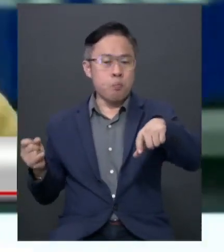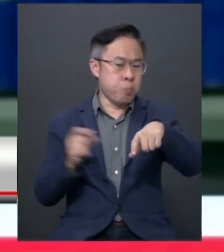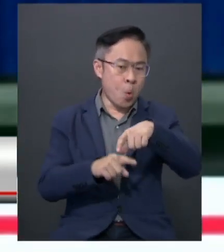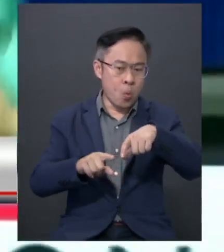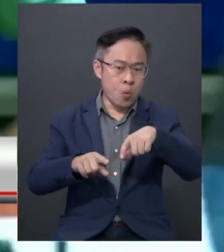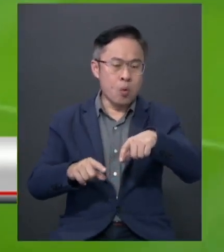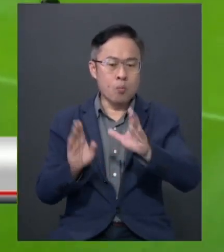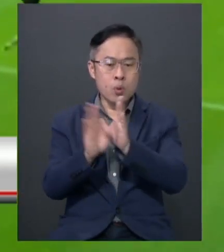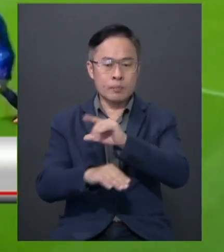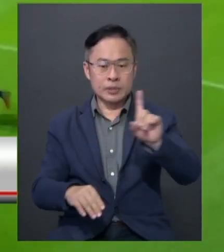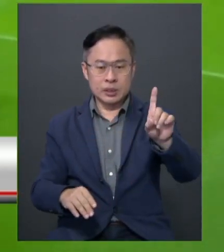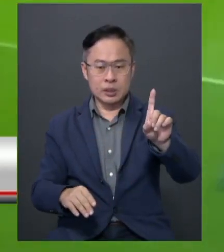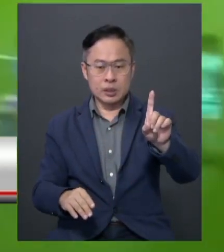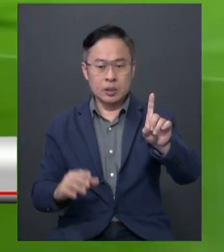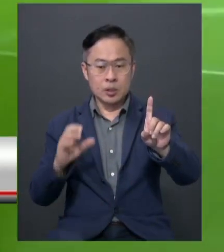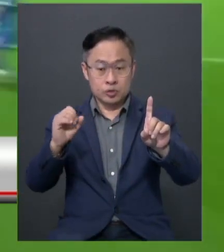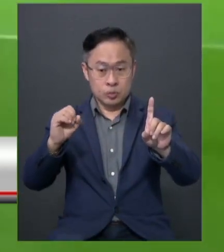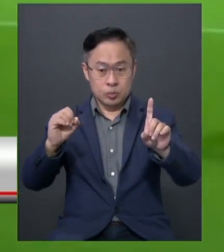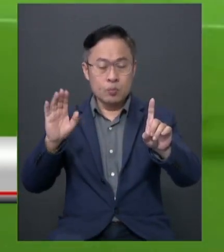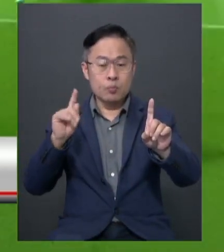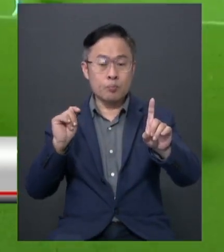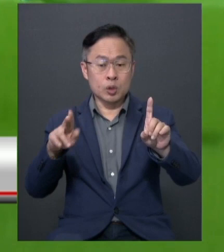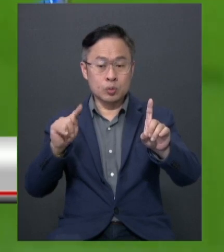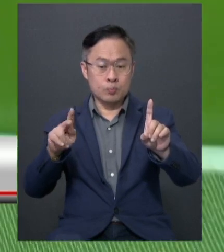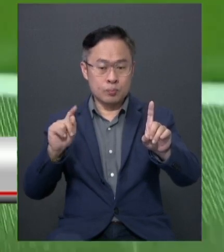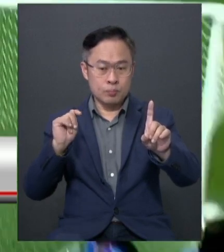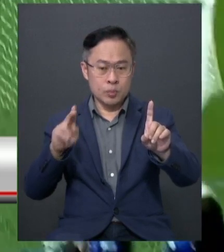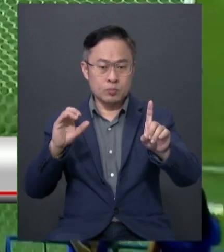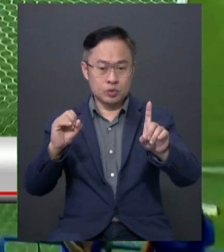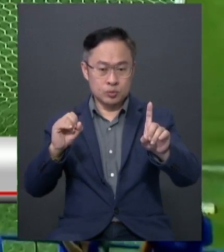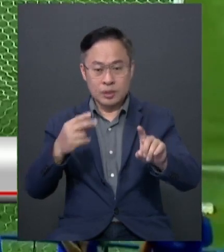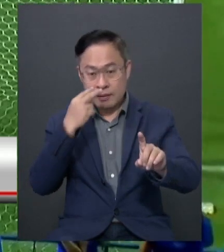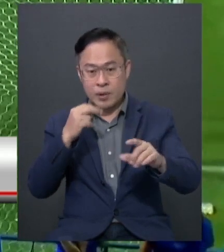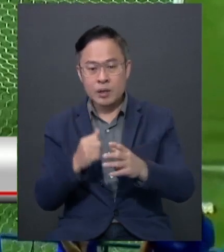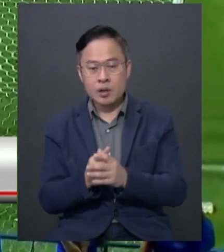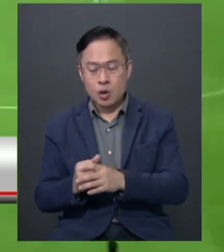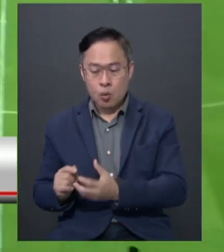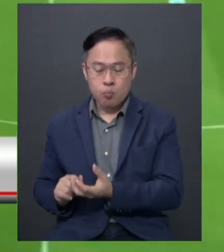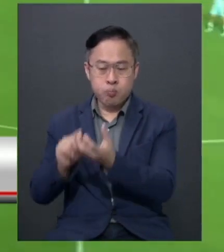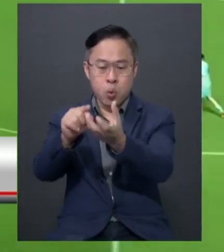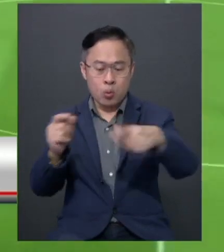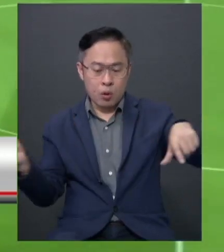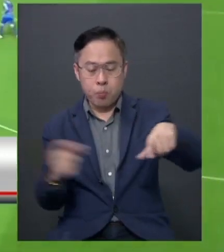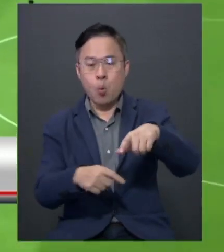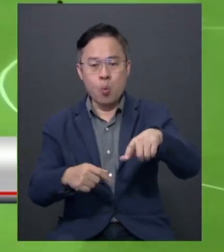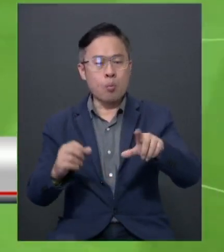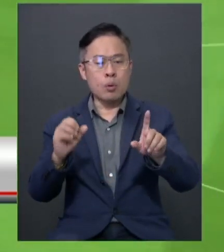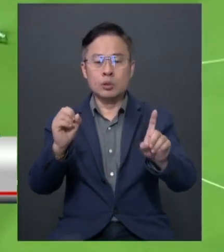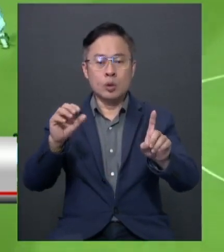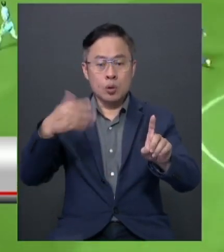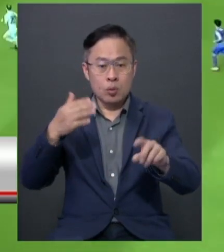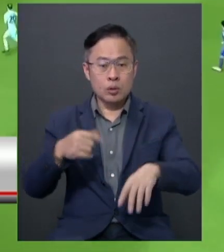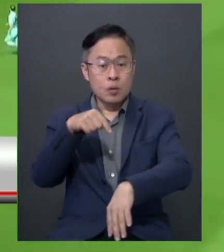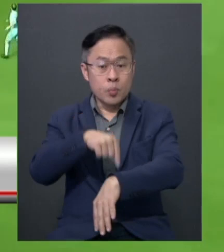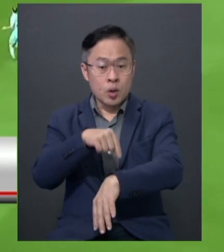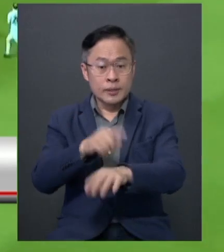ยครับประตูขึ้นนำ 1-0 แล้วดูครับเป็นลูกซ้อมเลยอ่ะแบบไม่ต้องจับเลยครับรู้ใจกันมากจังหวะนี้ครับหลังจ